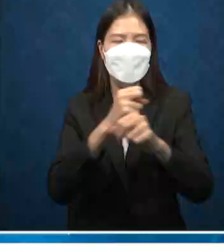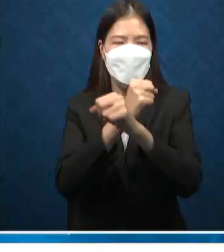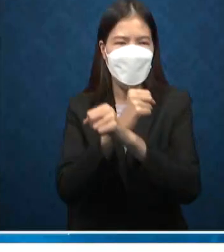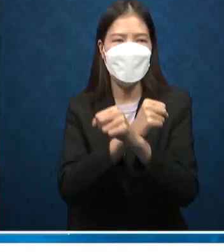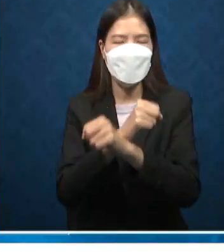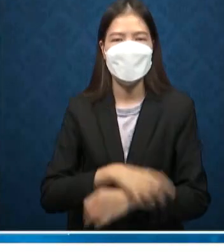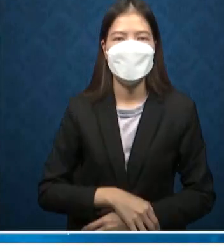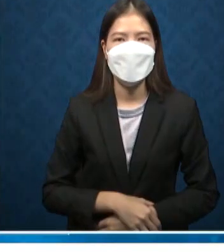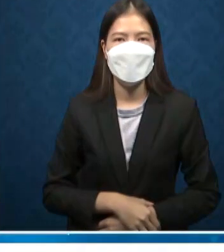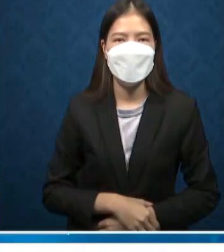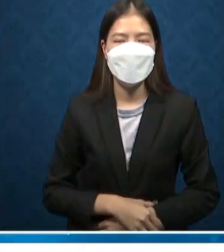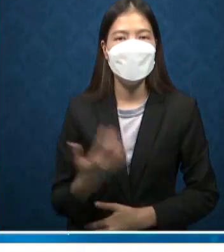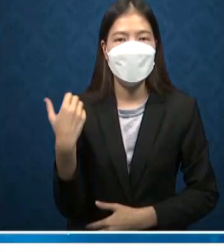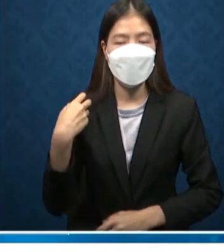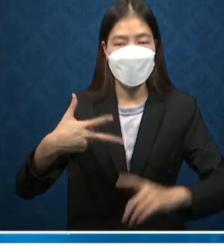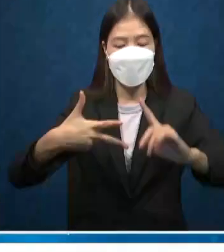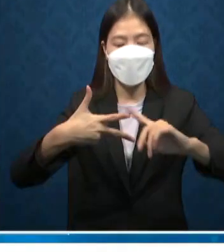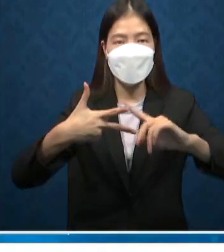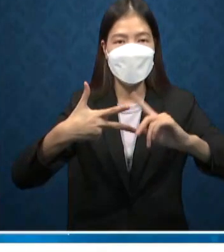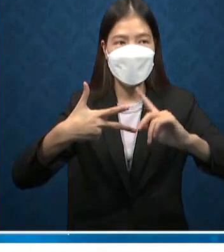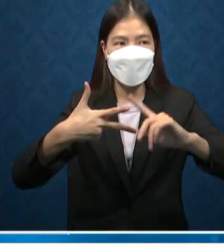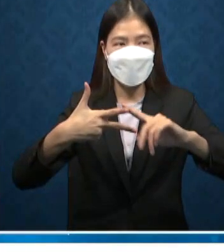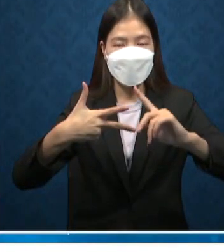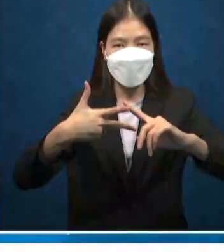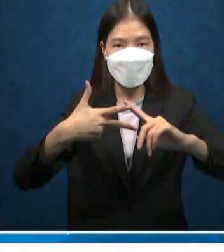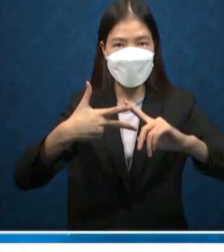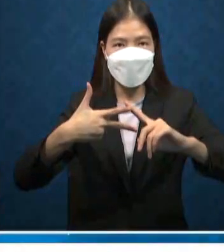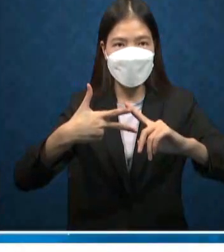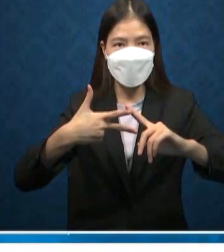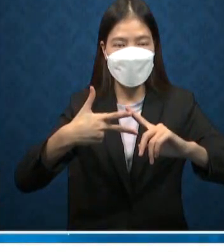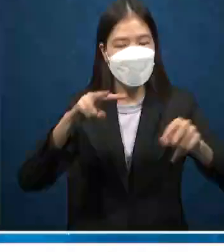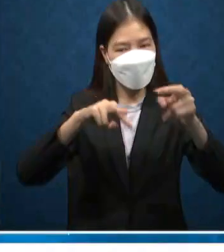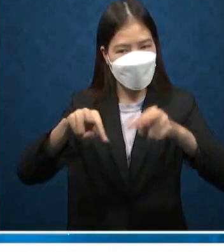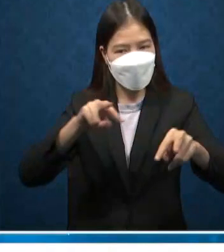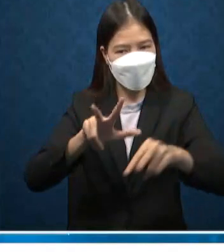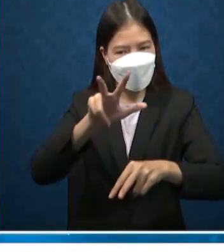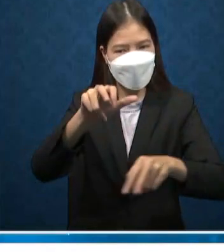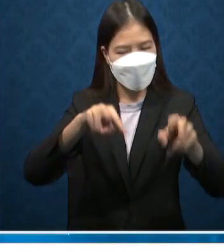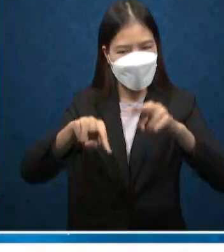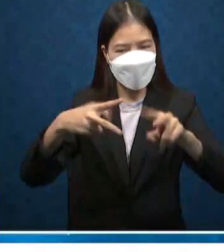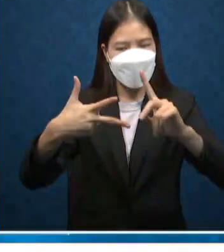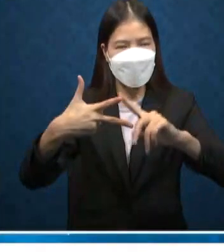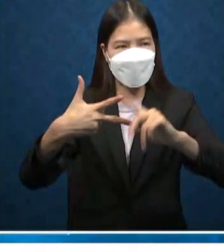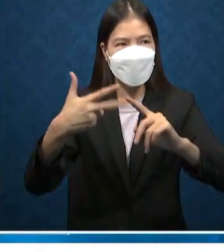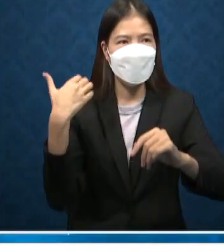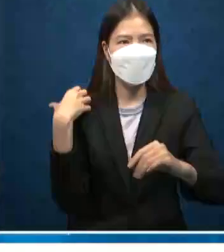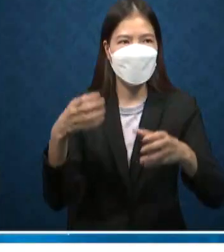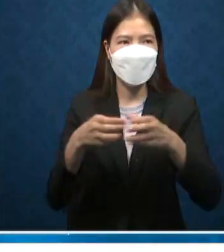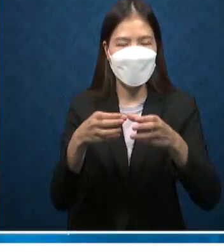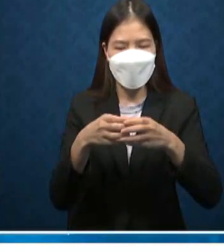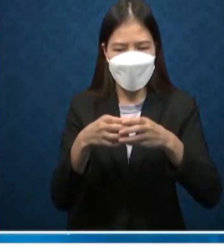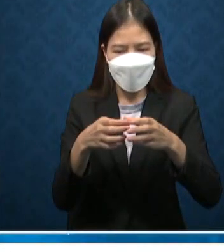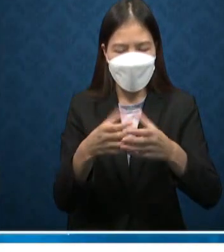ในข้อสังเกตข้อที่2ครับคงเป็นข้อสังเกตเกี่ยวกับการโอนงบประมาณในแผนงานบูรณาการระหว่างหน่วยรับงบประม